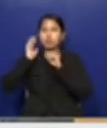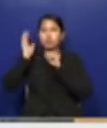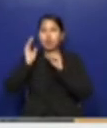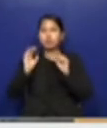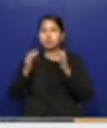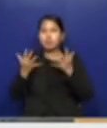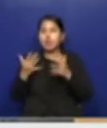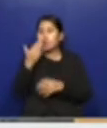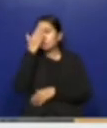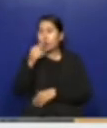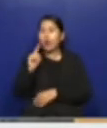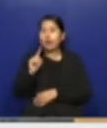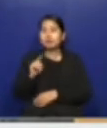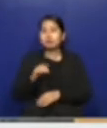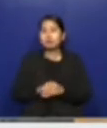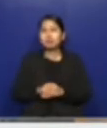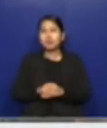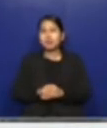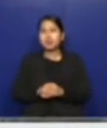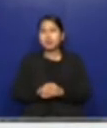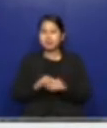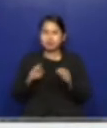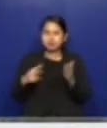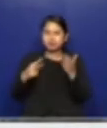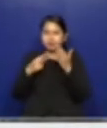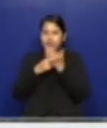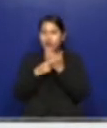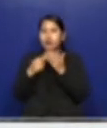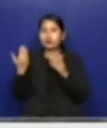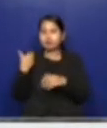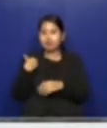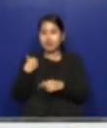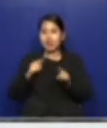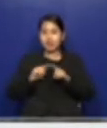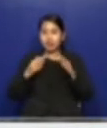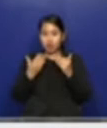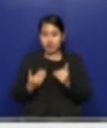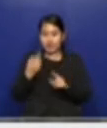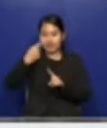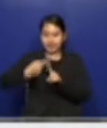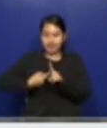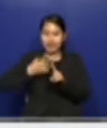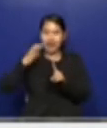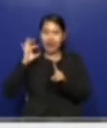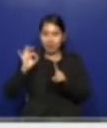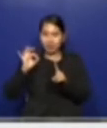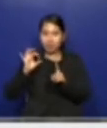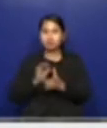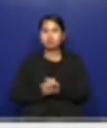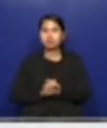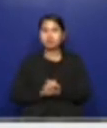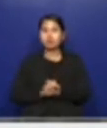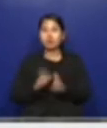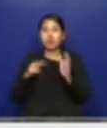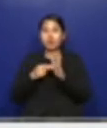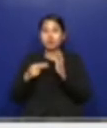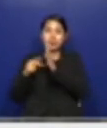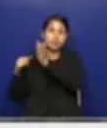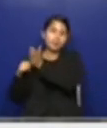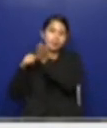ไรคืบหน้าแต่ครั้งนี้เป็นเดือนที่9แล้วที่ท่านนำเข้าม